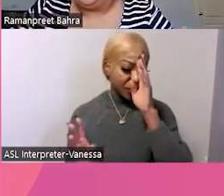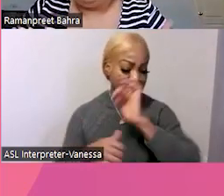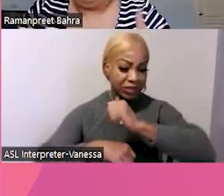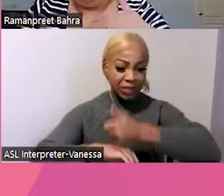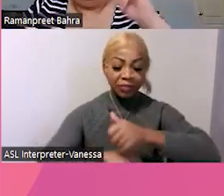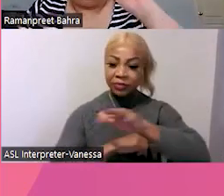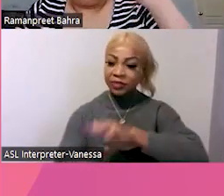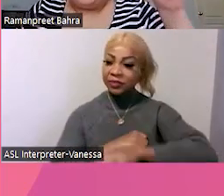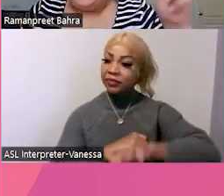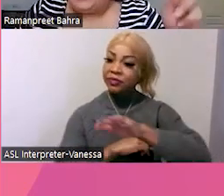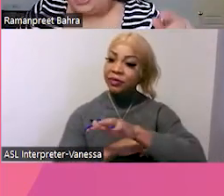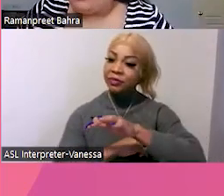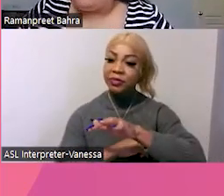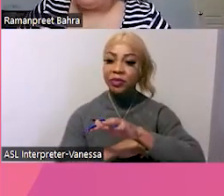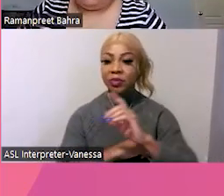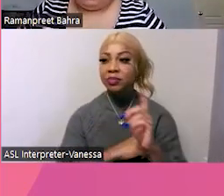Nous